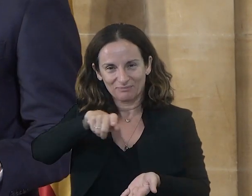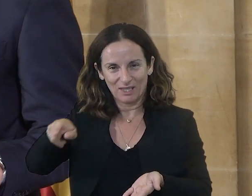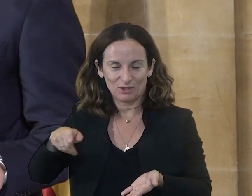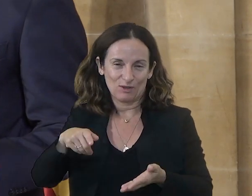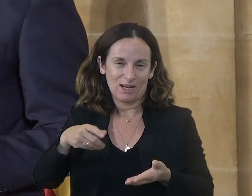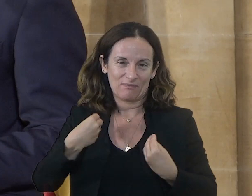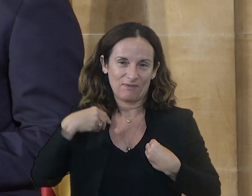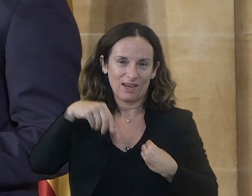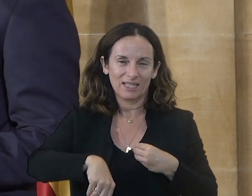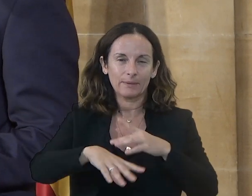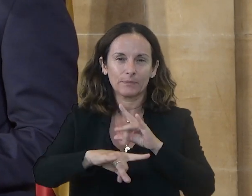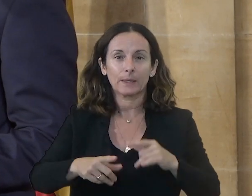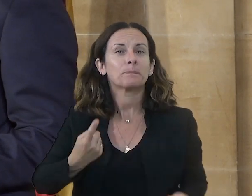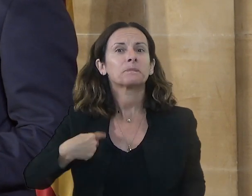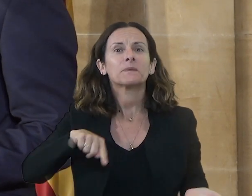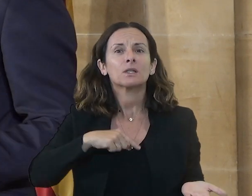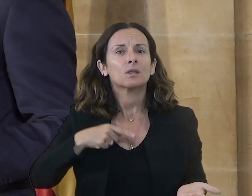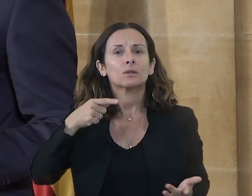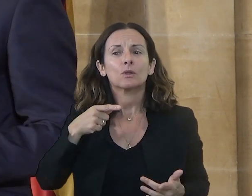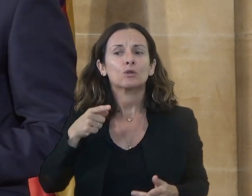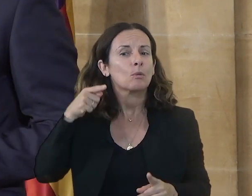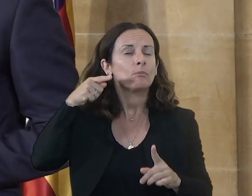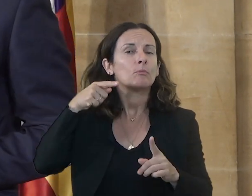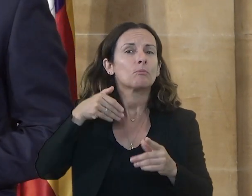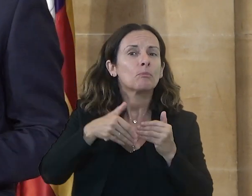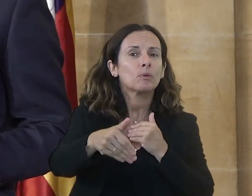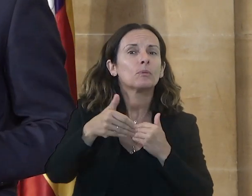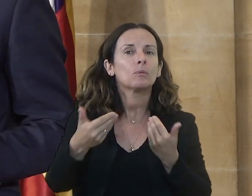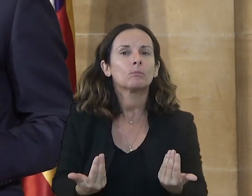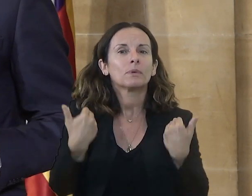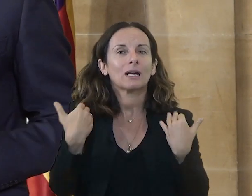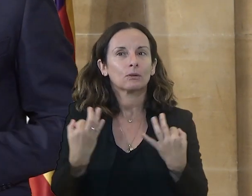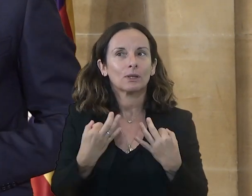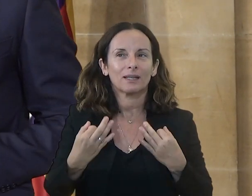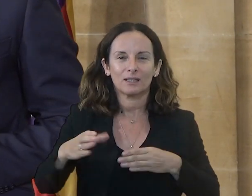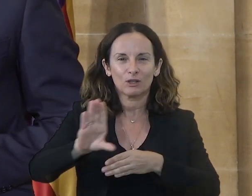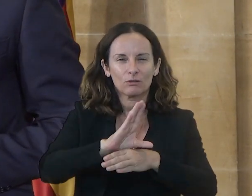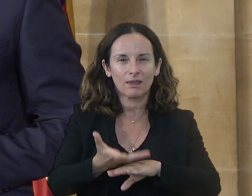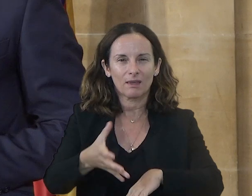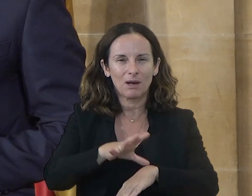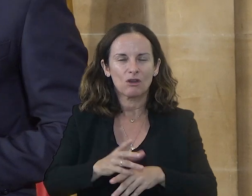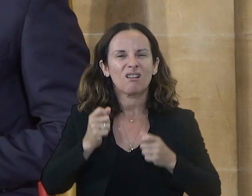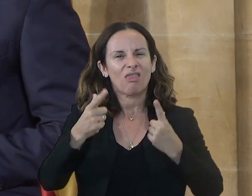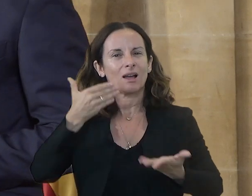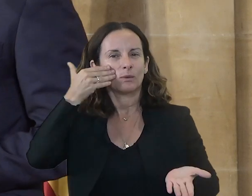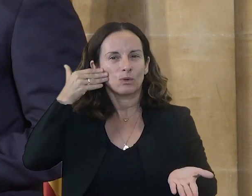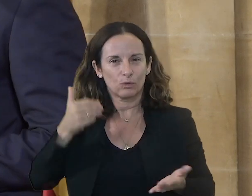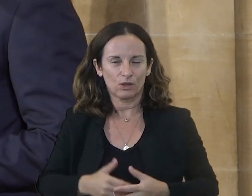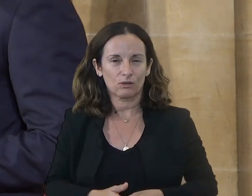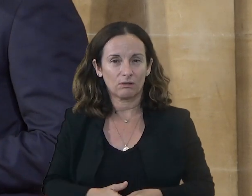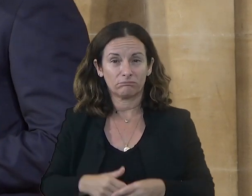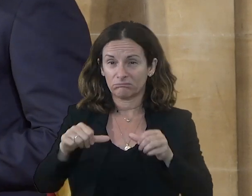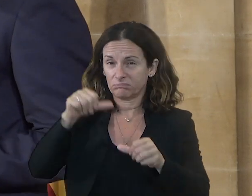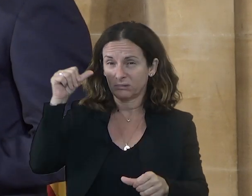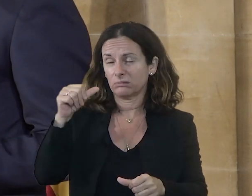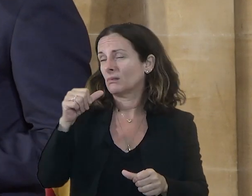ajudar els ciutadans d'aquesta terra. Nosaltres tenim per davant la missió de dignificar aquesta institució, el Consell de